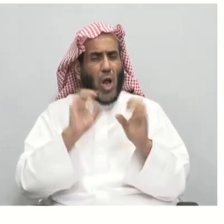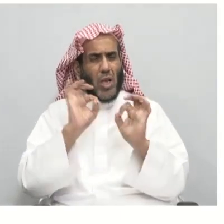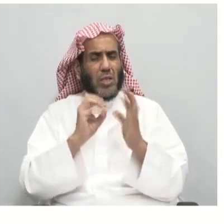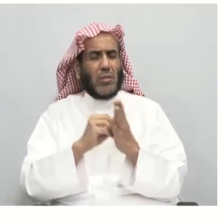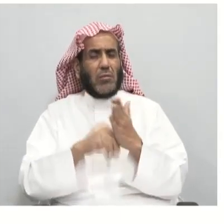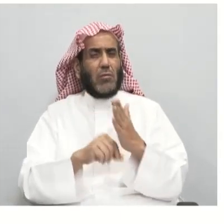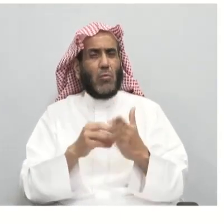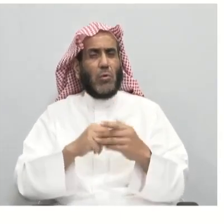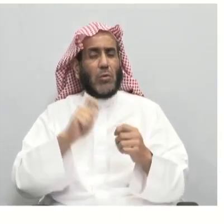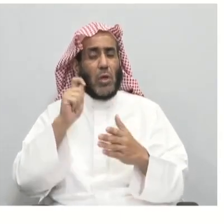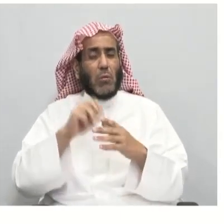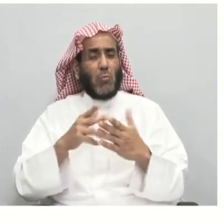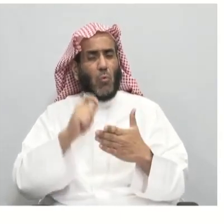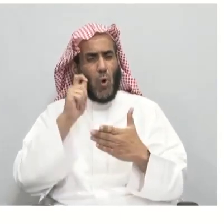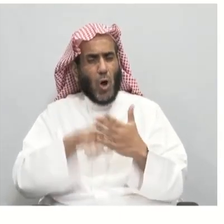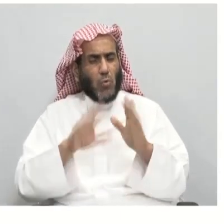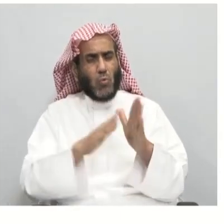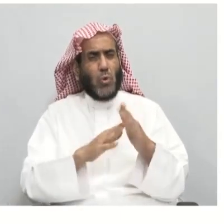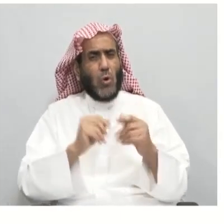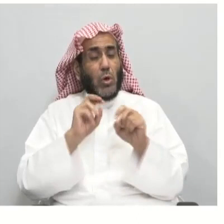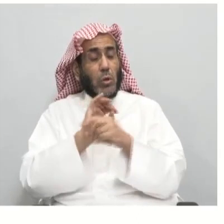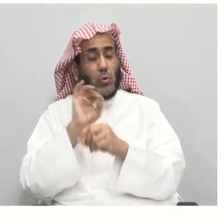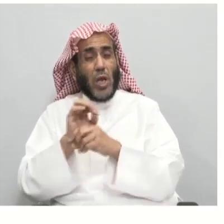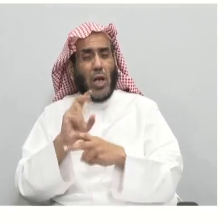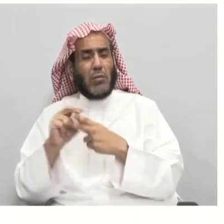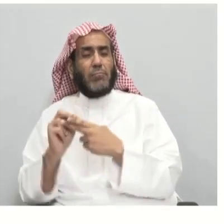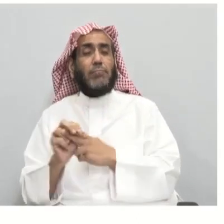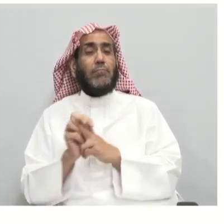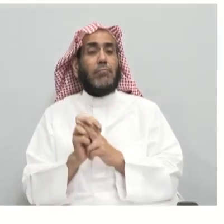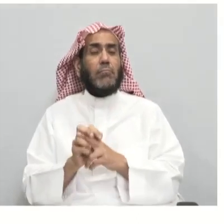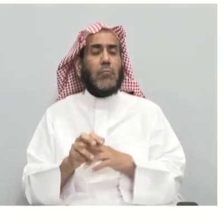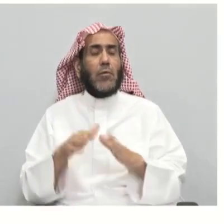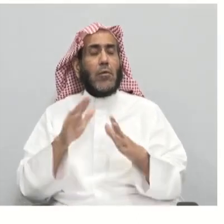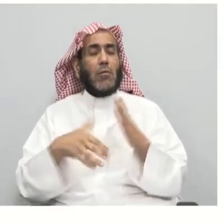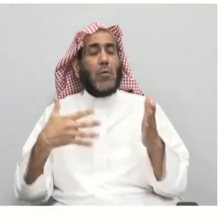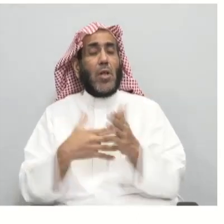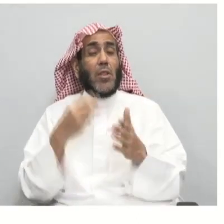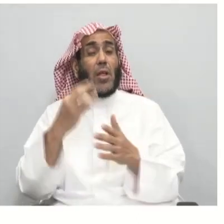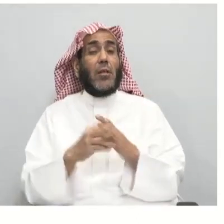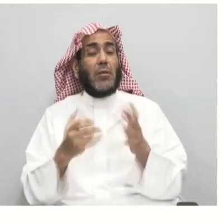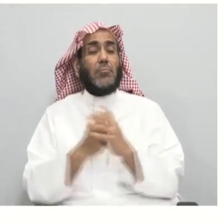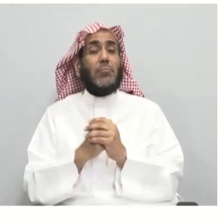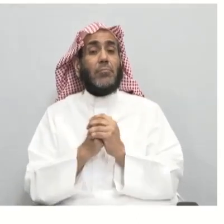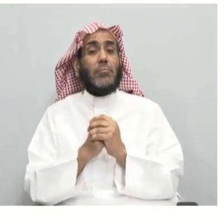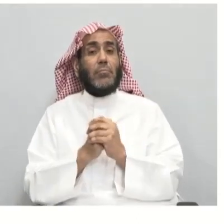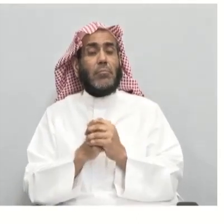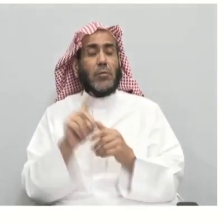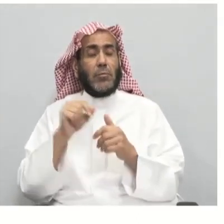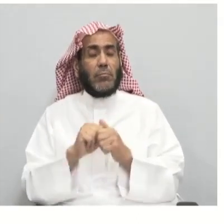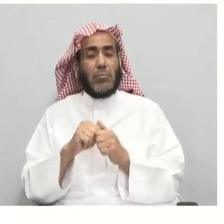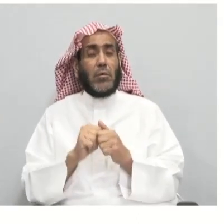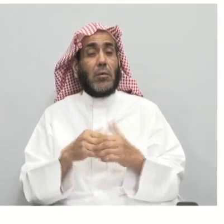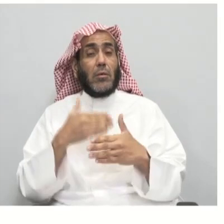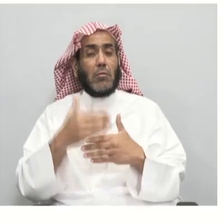وما يتخذ بشانها من قرارات وتوجيهات المرحله الثالثه هي احسنتم